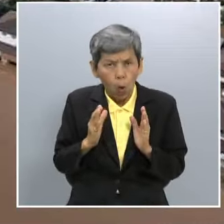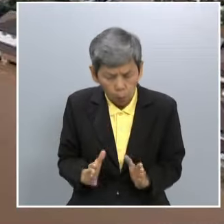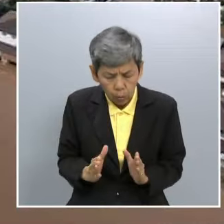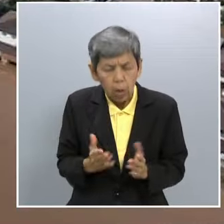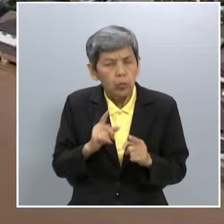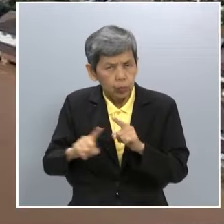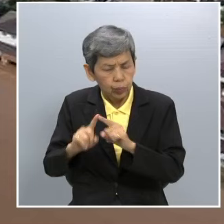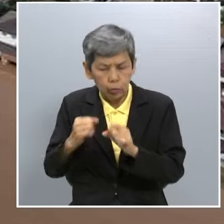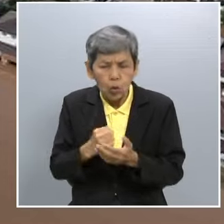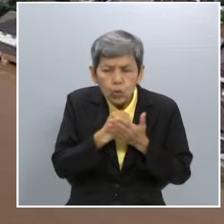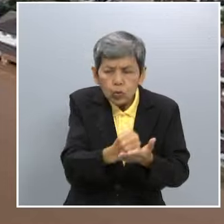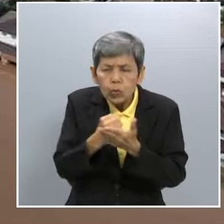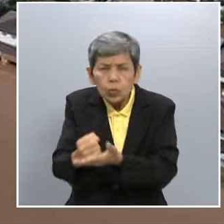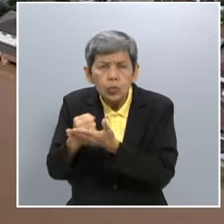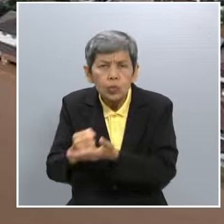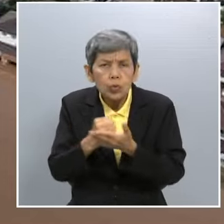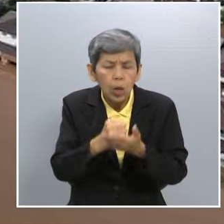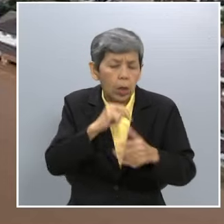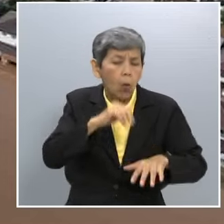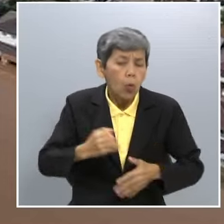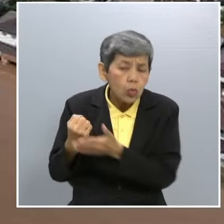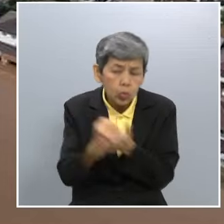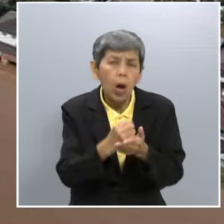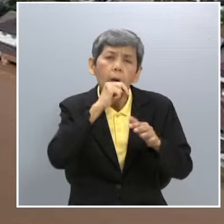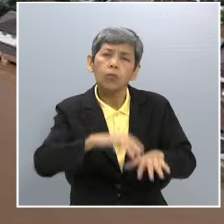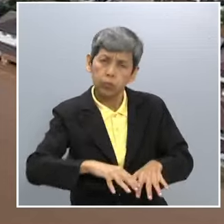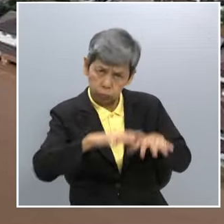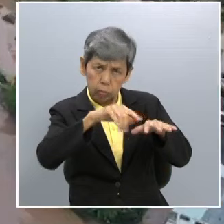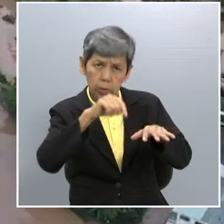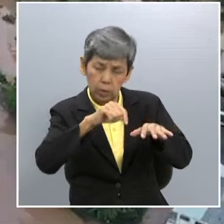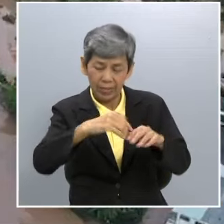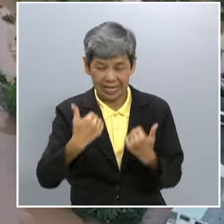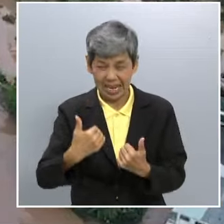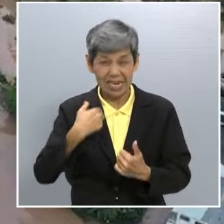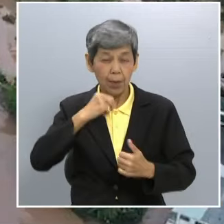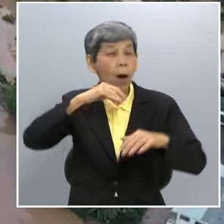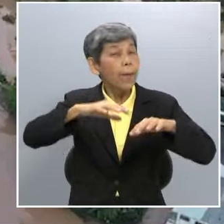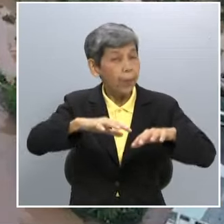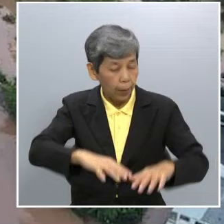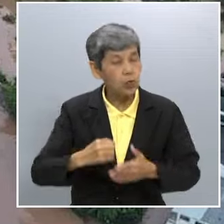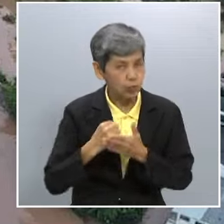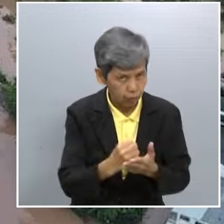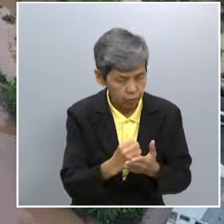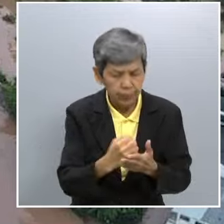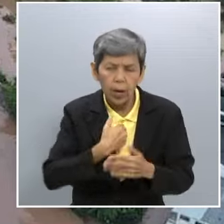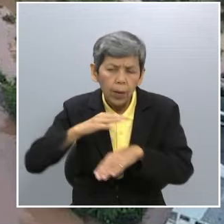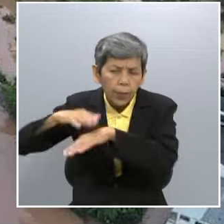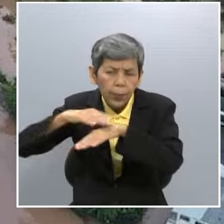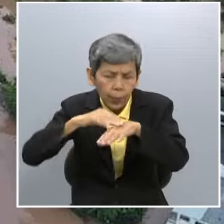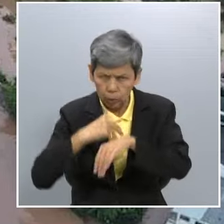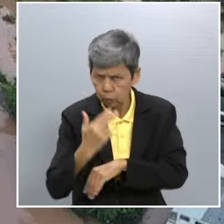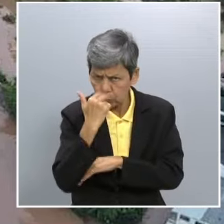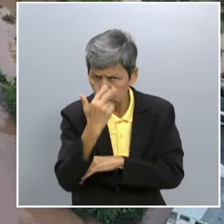รณ์เพื่อช่วยเหลือฟื้นฟูพื้นที่ที่ถูกน้ำท่วมในเขตตัวเมืองหลังจากที่น้ำลดลงแล้วก็แจ้งเตือนให้เฝ้าระ